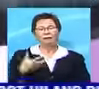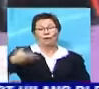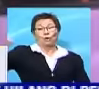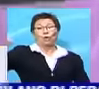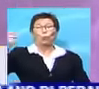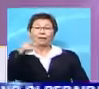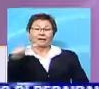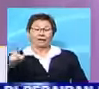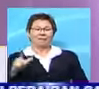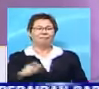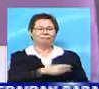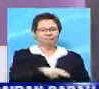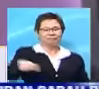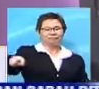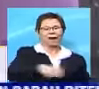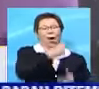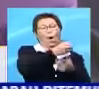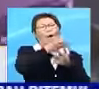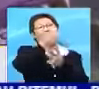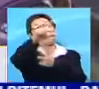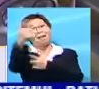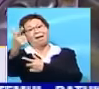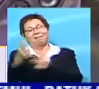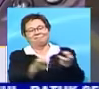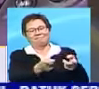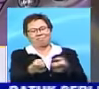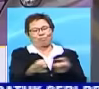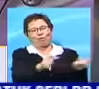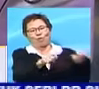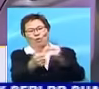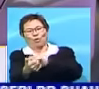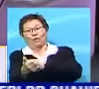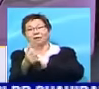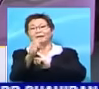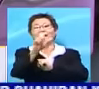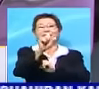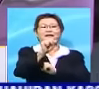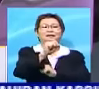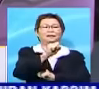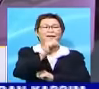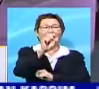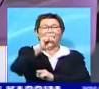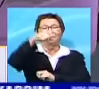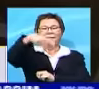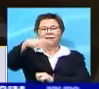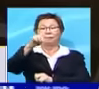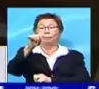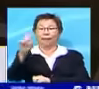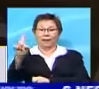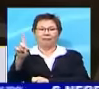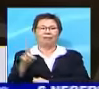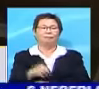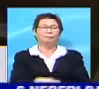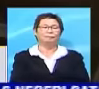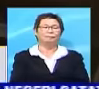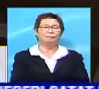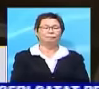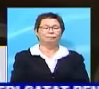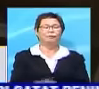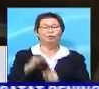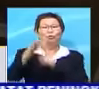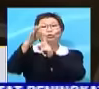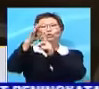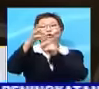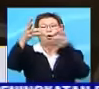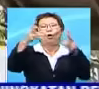GoKL adalah pengangkutan alternatif yang dikawal selia sepenuhnya oleh Suruhanjaya Pengangkutan Awam Darat SPAD khusus